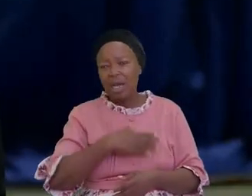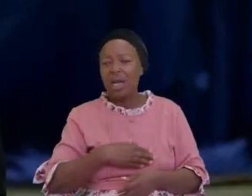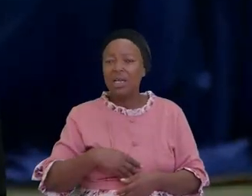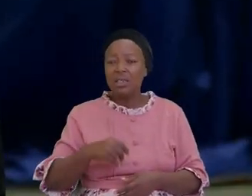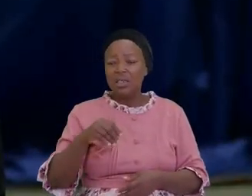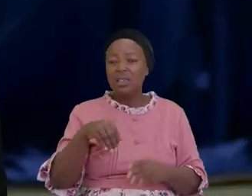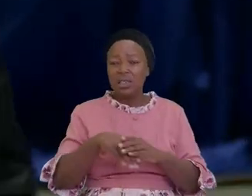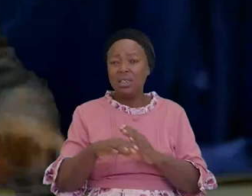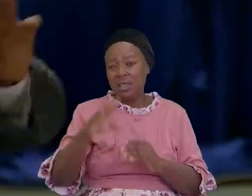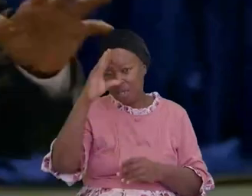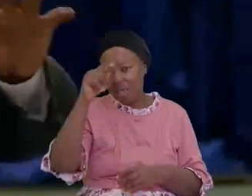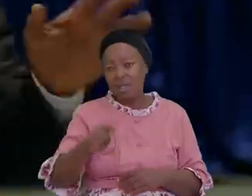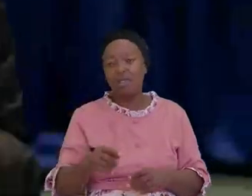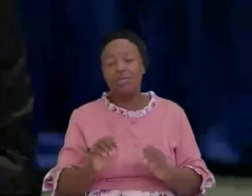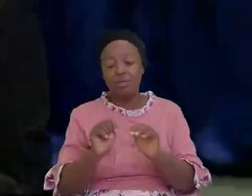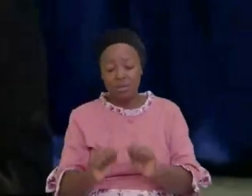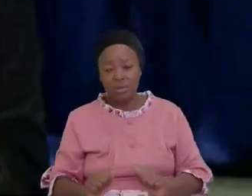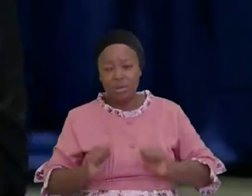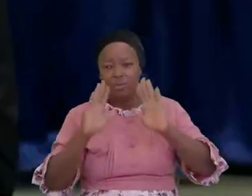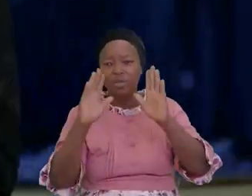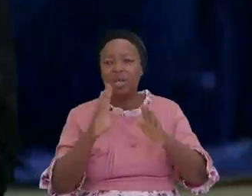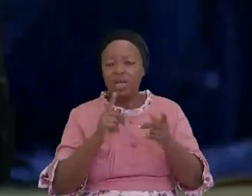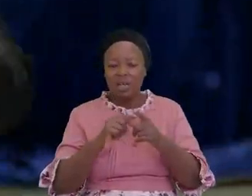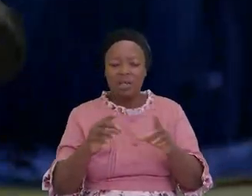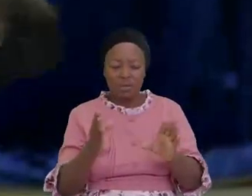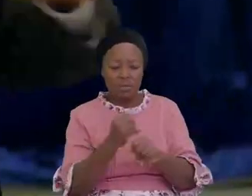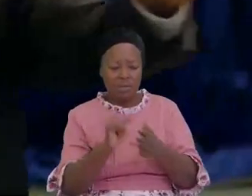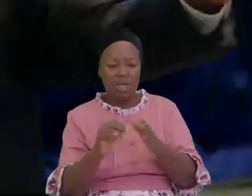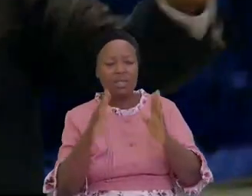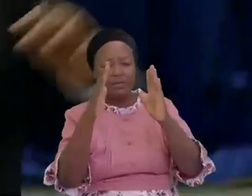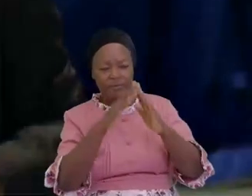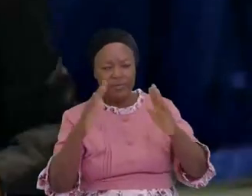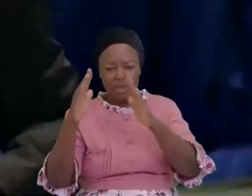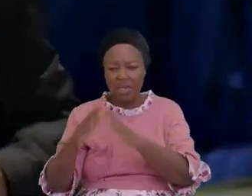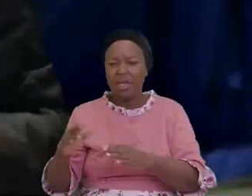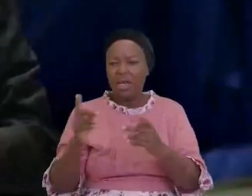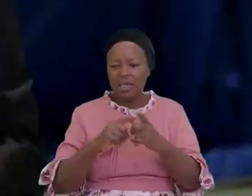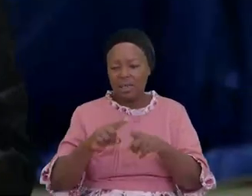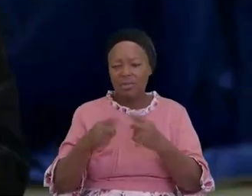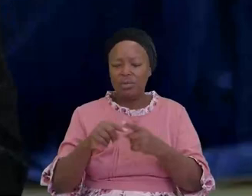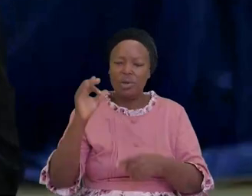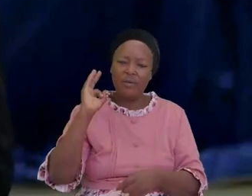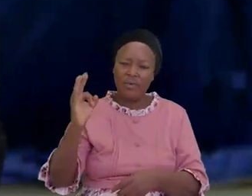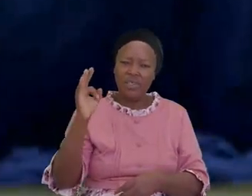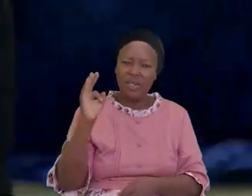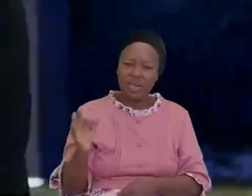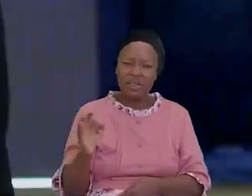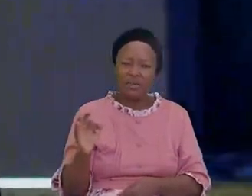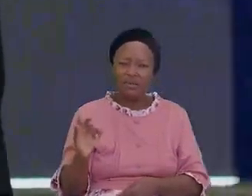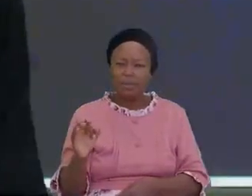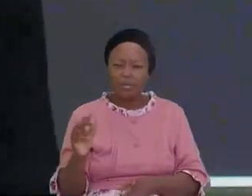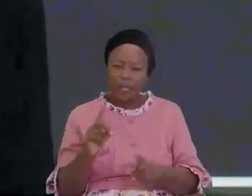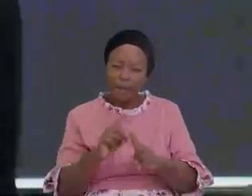Et dans ma soumission. Et nous sommes arrivés là-bas. On allait pour évangéliser.